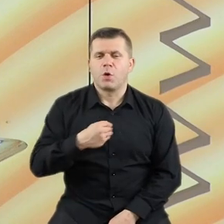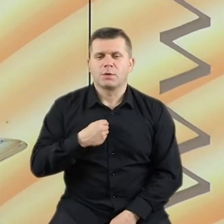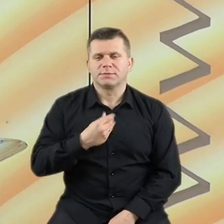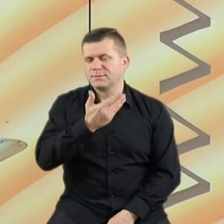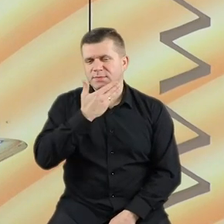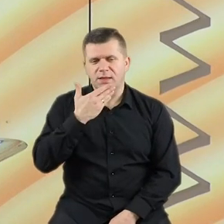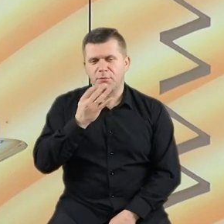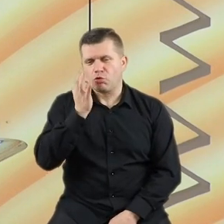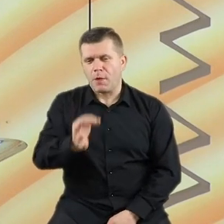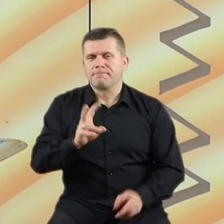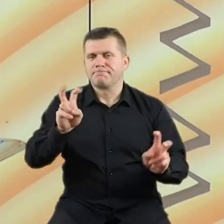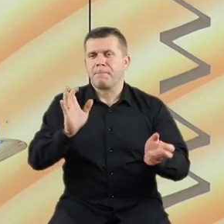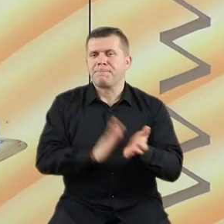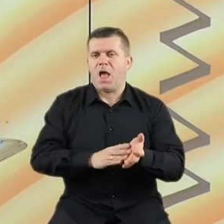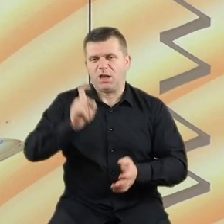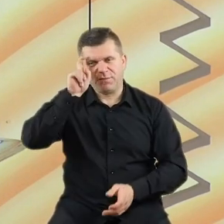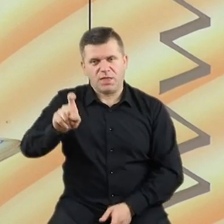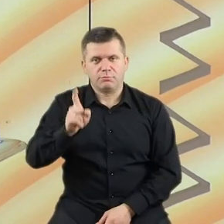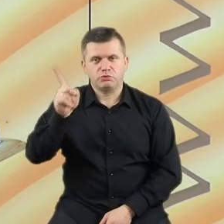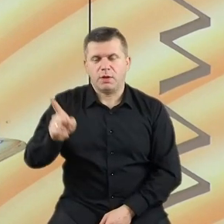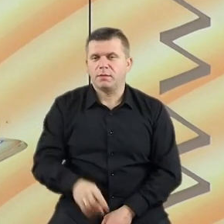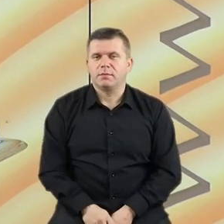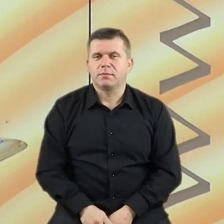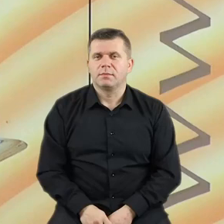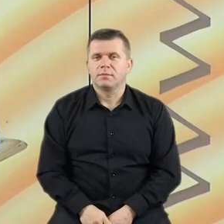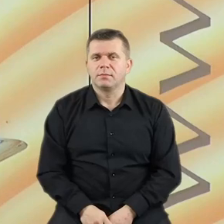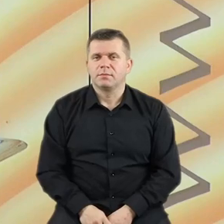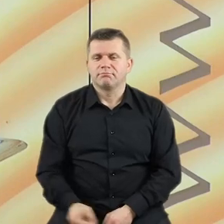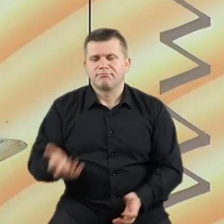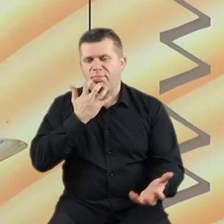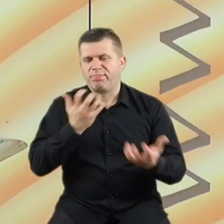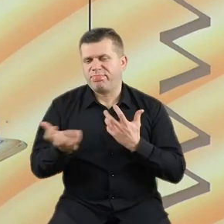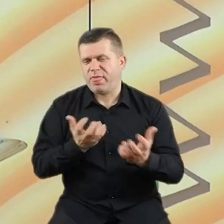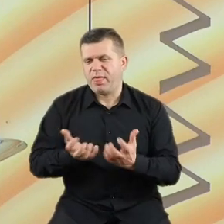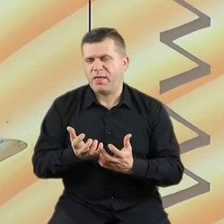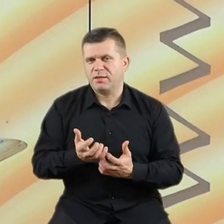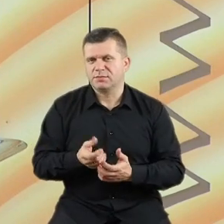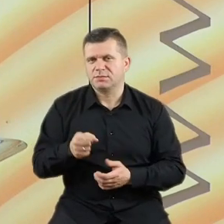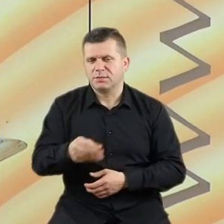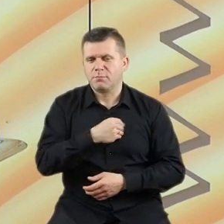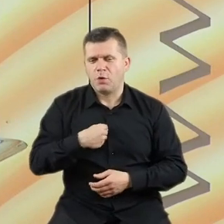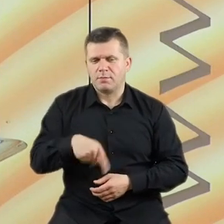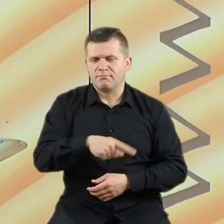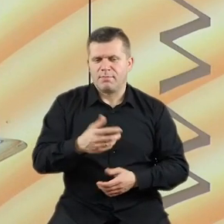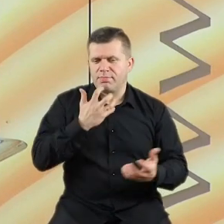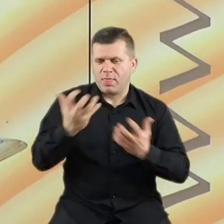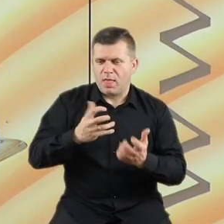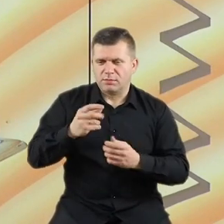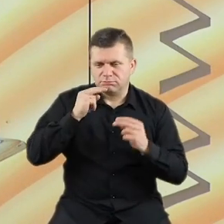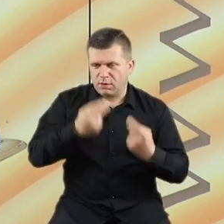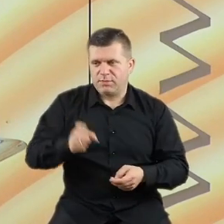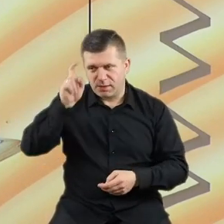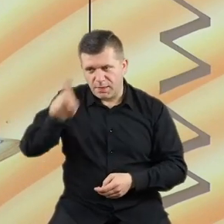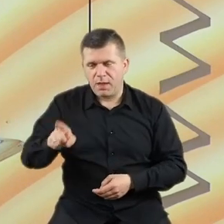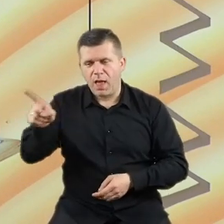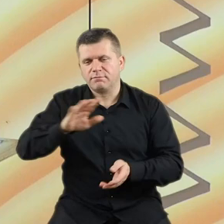dobrej marki obecnie w Niemczech. Więc to też się, te niechęci, u nas się buduje niechęć wobec Niemców ponownie,